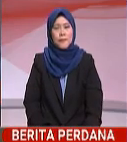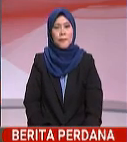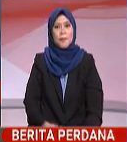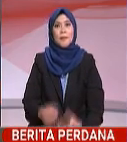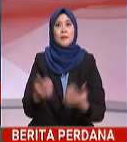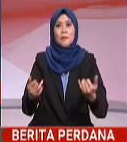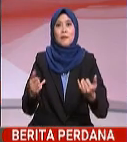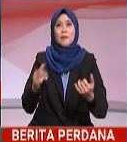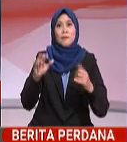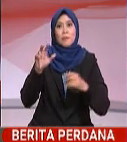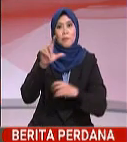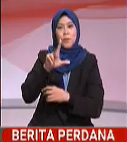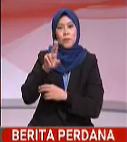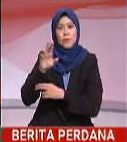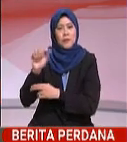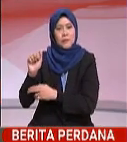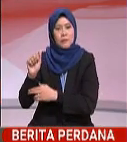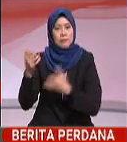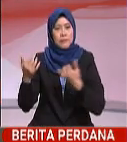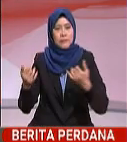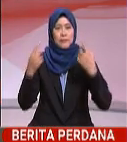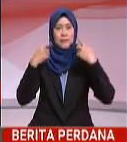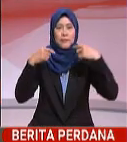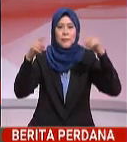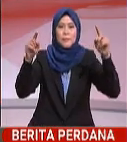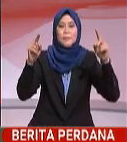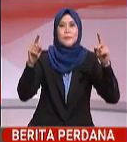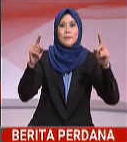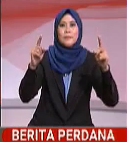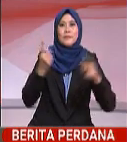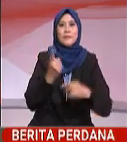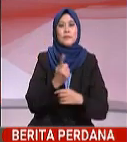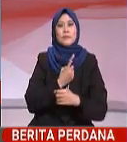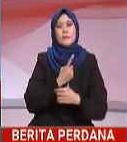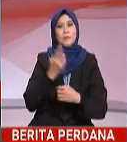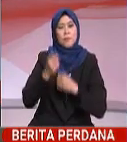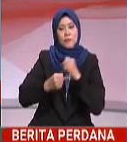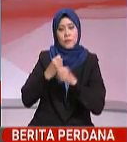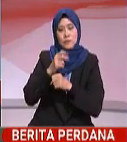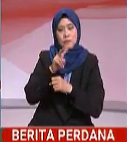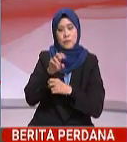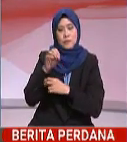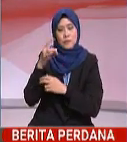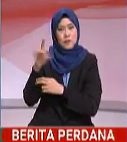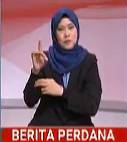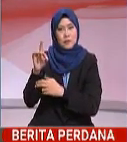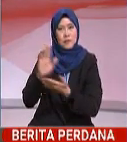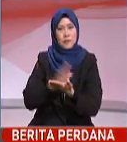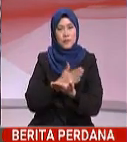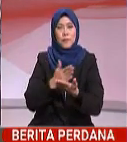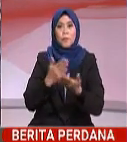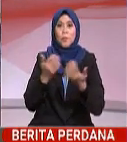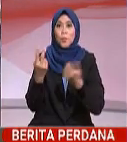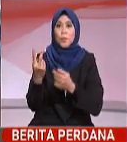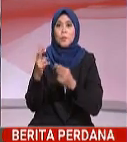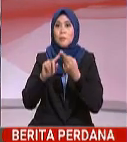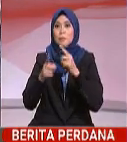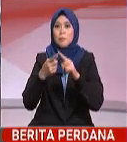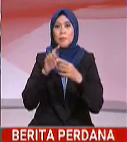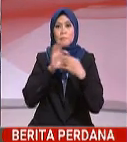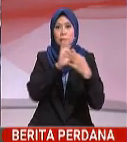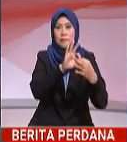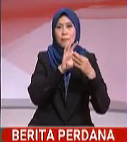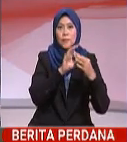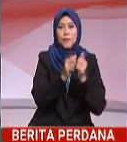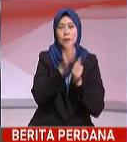Luka dan Kimi mula dikenali melalui single Gong Nekara pada tahun 2018. Dua sahabat ini pernah